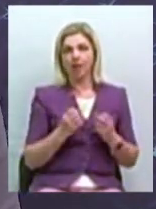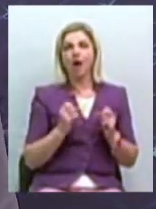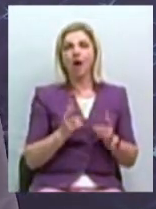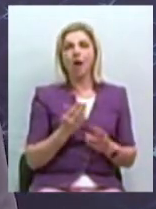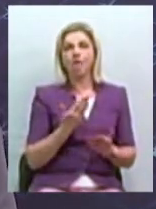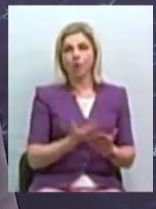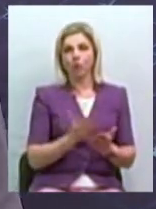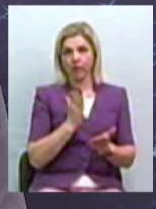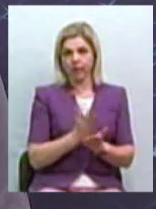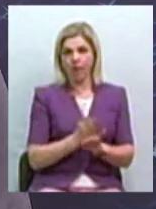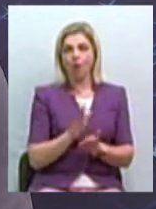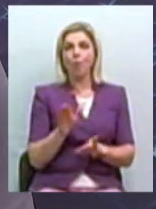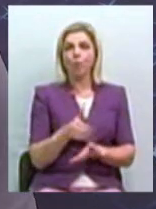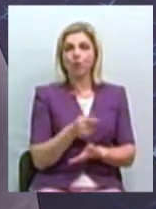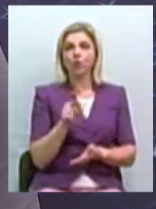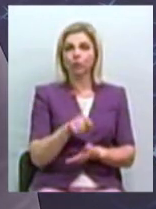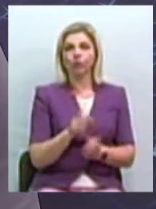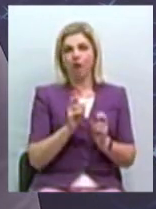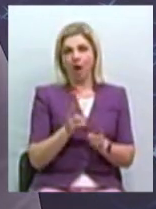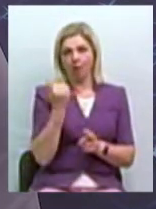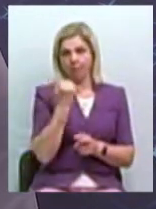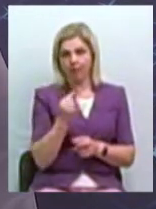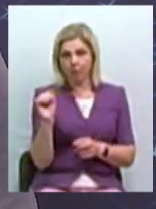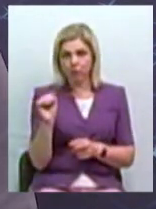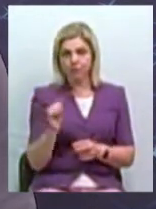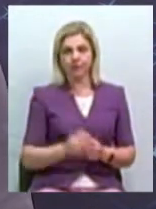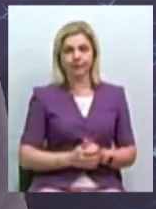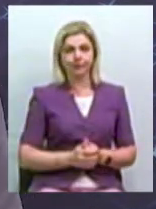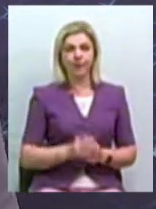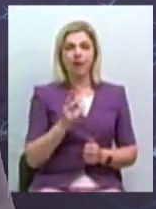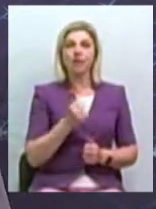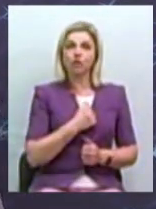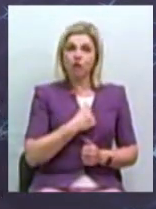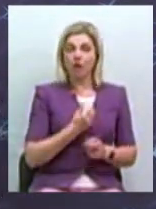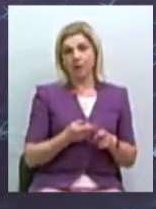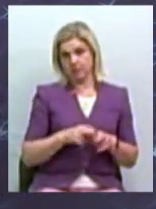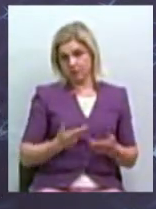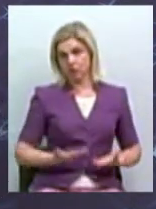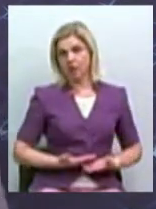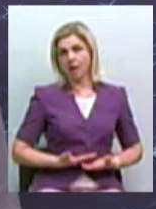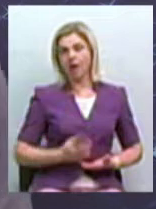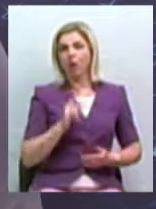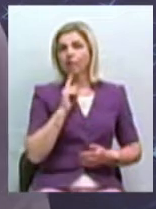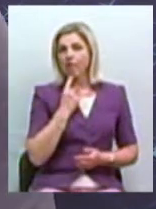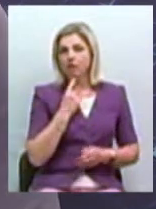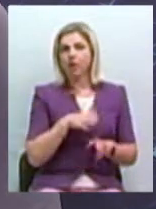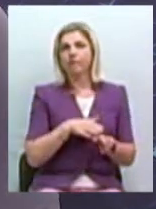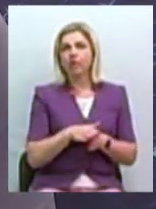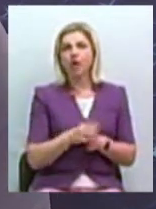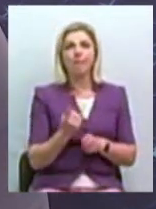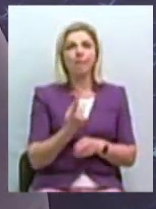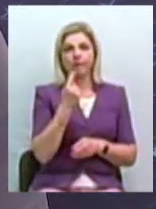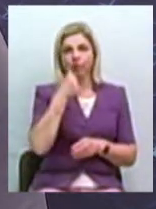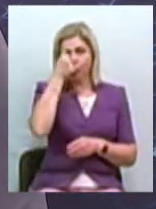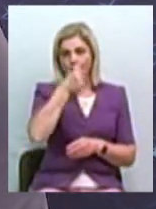є після того, як він став переможцем. На жаль, і це життя дуже важко реалізовувати в перші роки